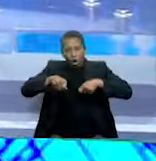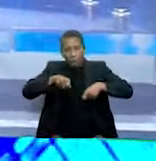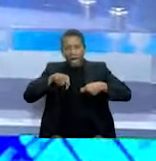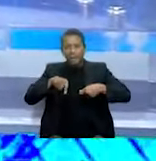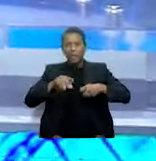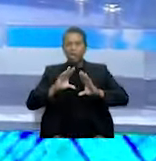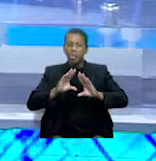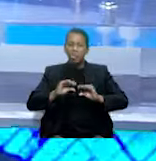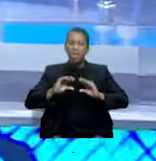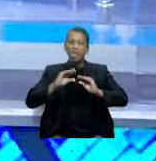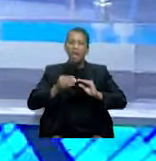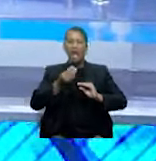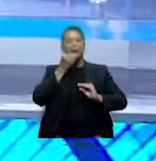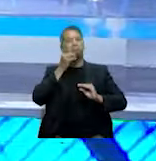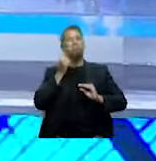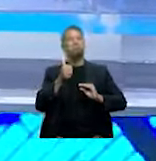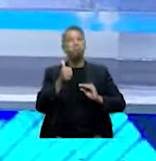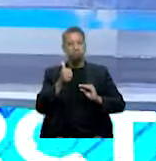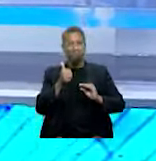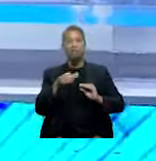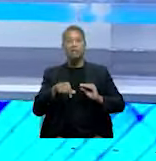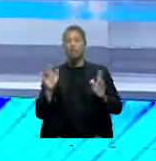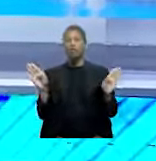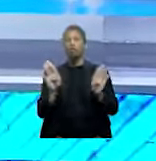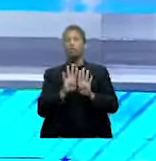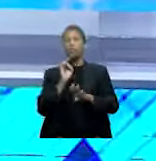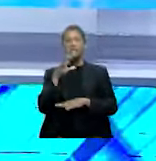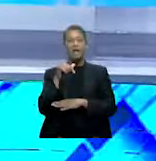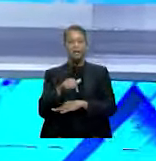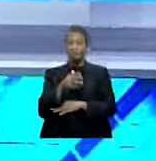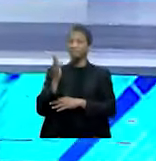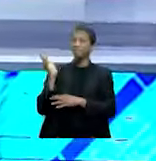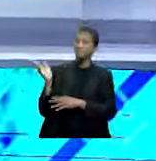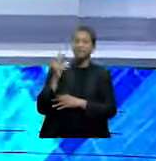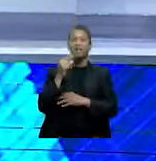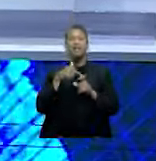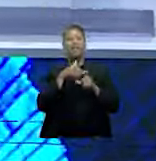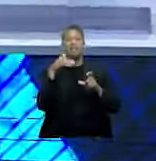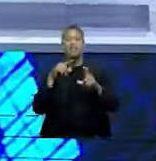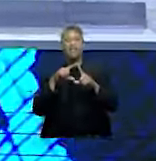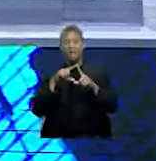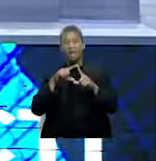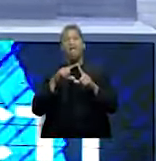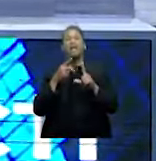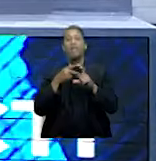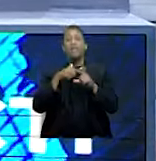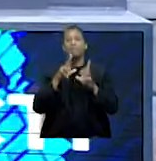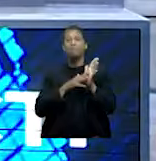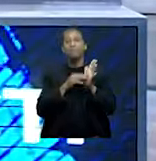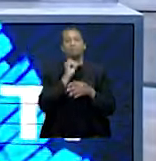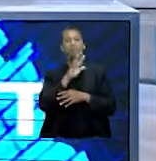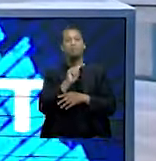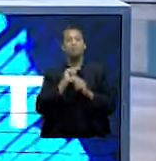empuk, bumbunya juga lebih meresap. Berita kuliner ini akan sekaligus menutup jumpa kita siang ini. Saya Reza Helmi bersama tim yang bertugas.